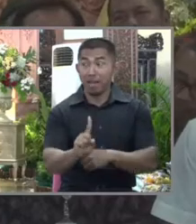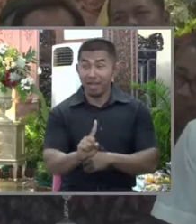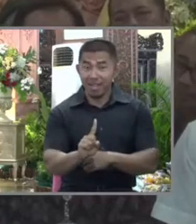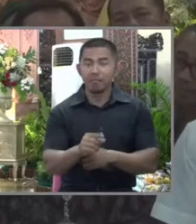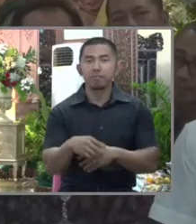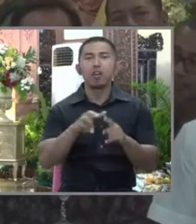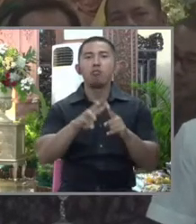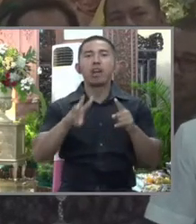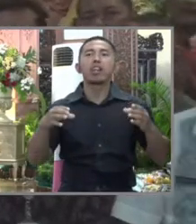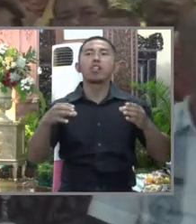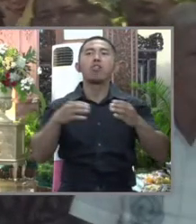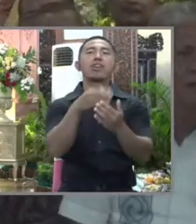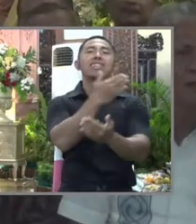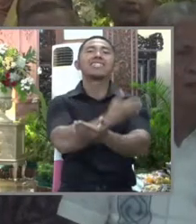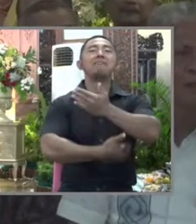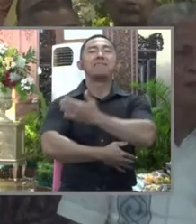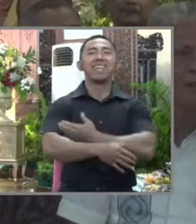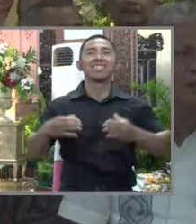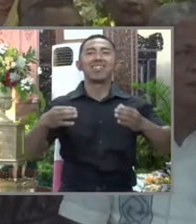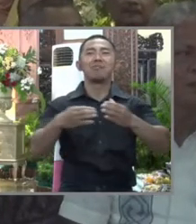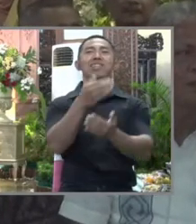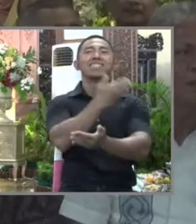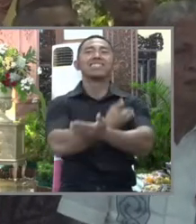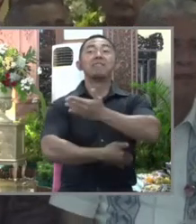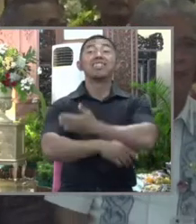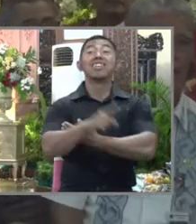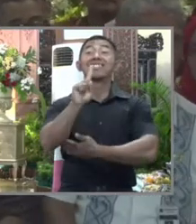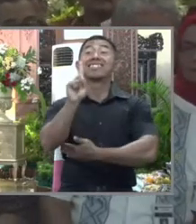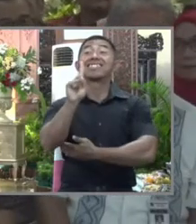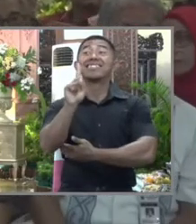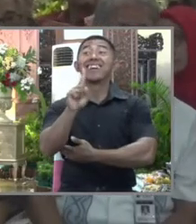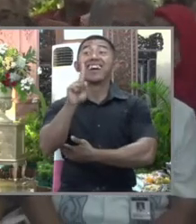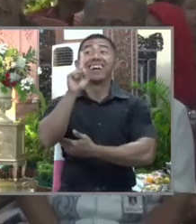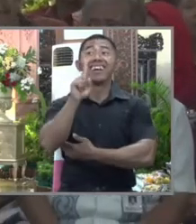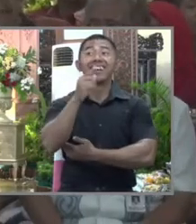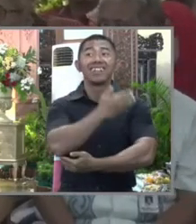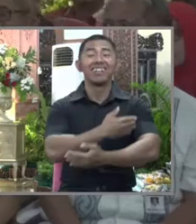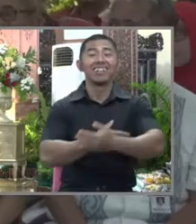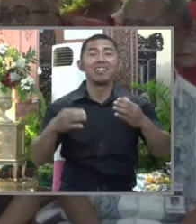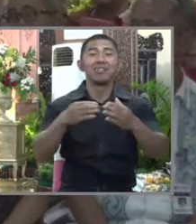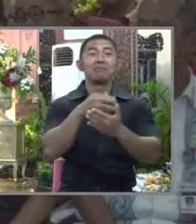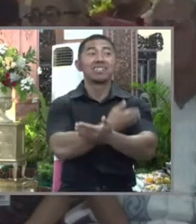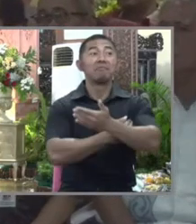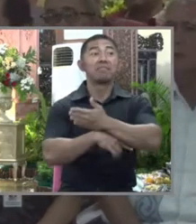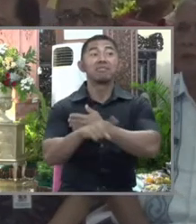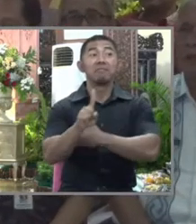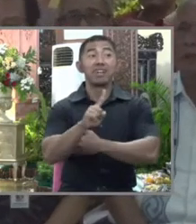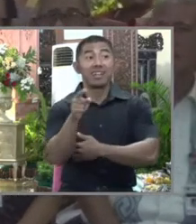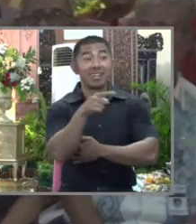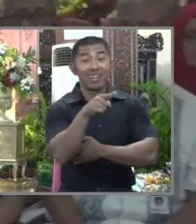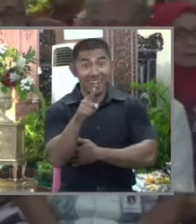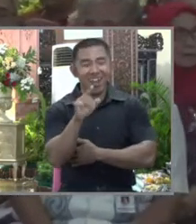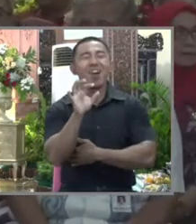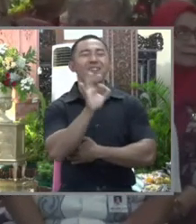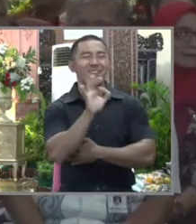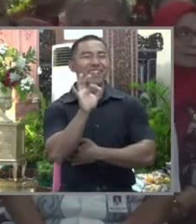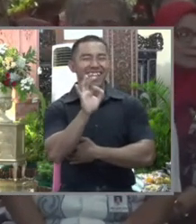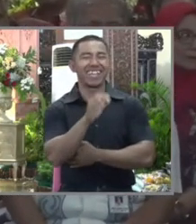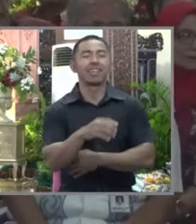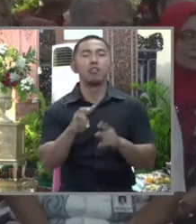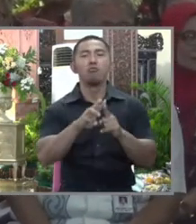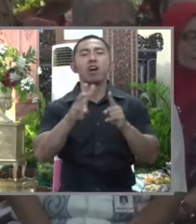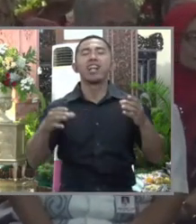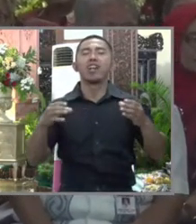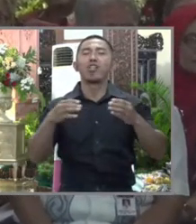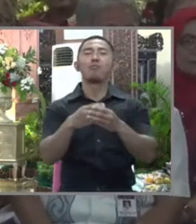mewakili kelompok penyandang disabilitas? Oke, ada semuanya. Yang mewakili